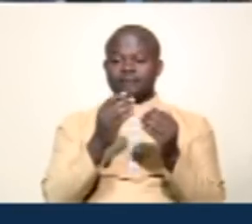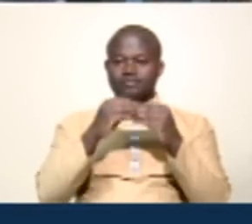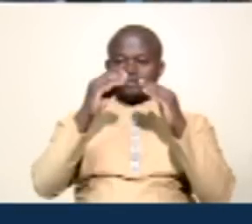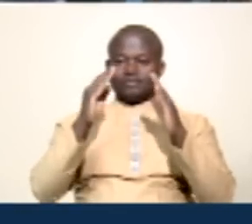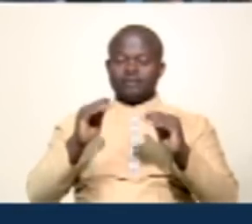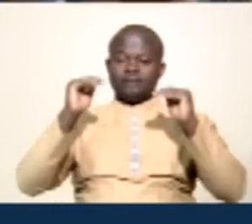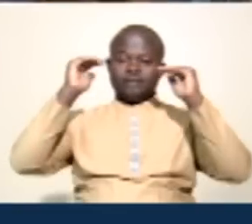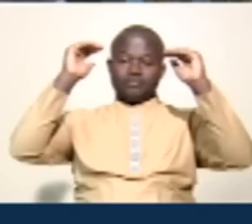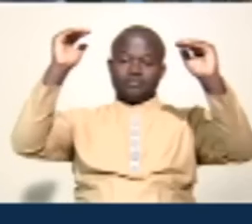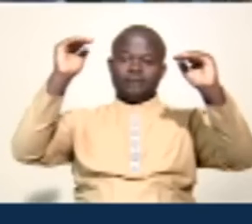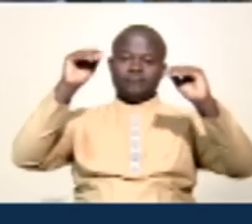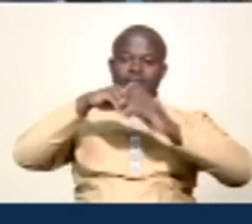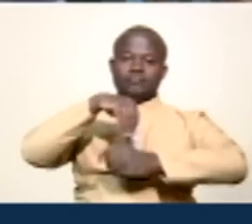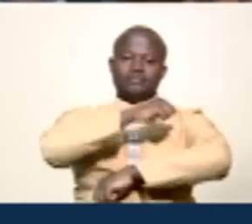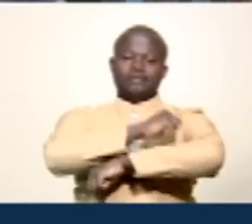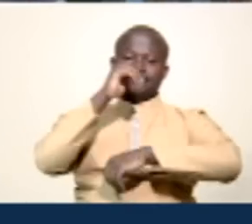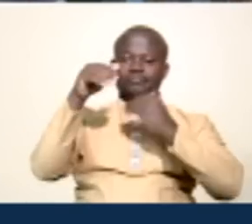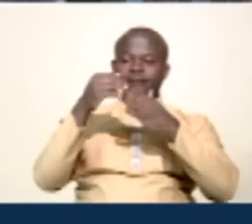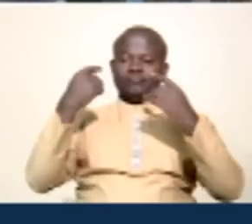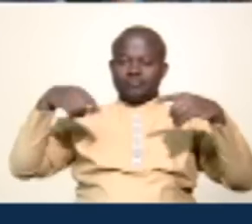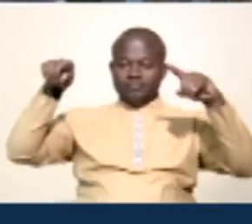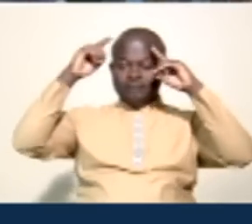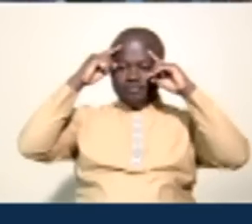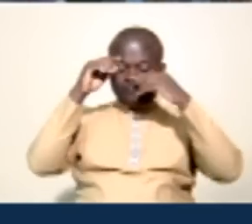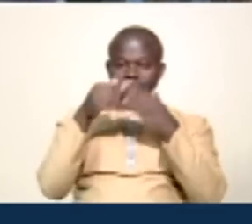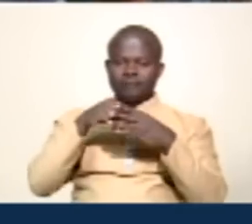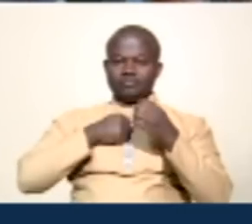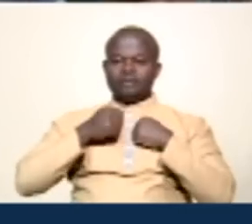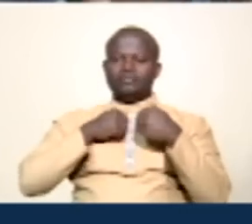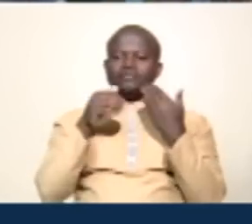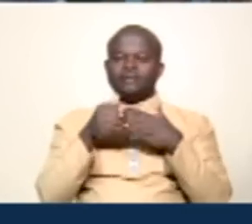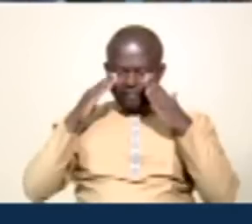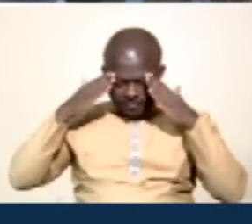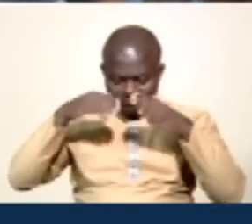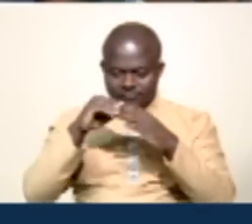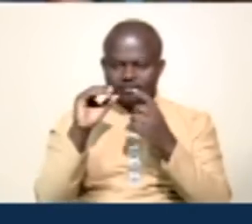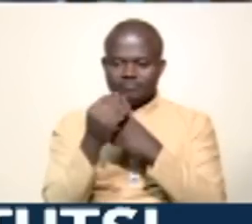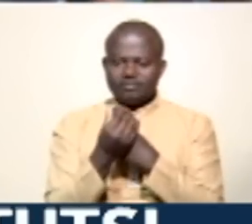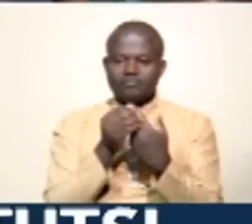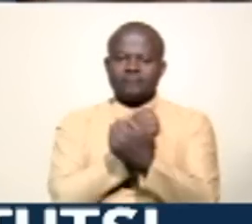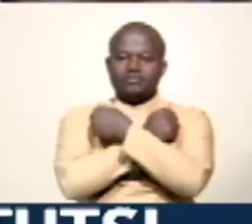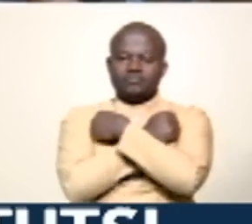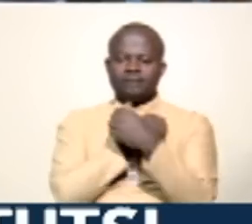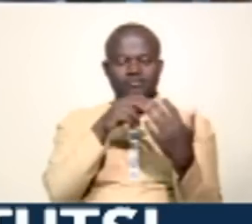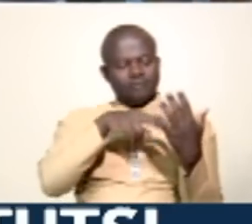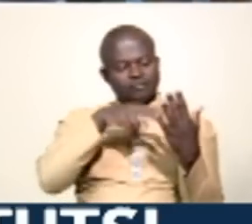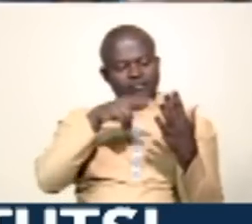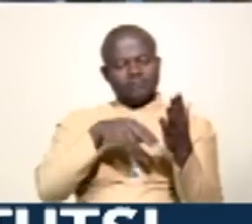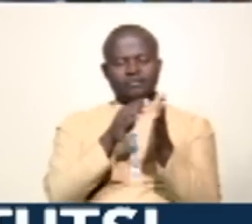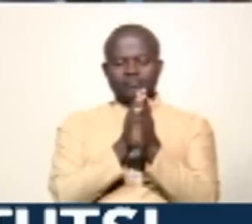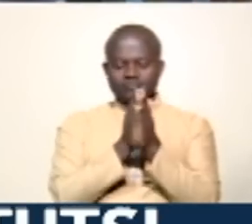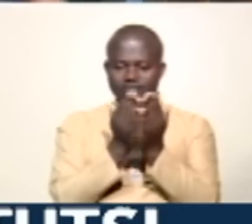abayobozi bakuru b'amashuri makuru na za kaminuza bo mu Rwanda bimakaza uyu muco wo kunda ibitabo bivuga ku